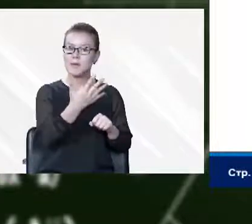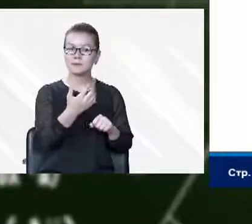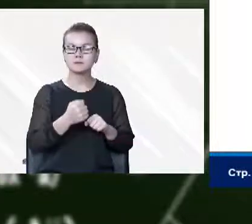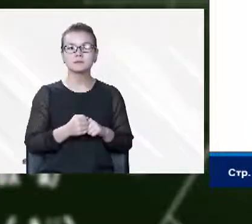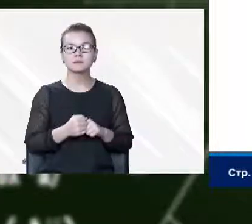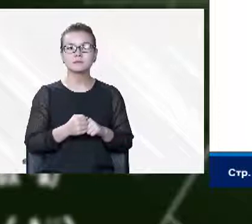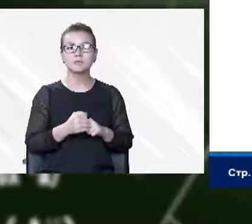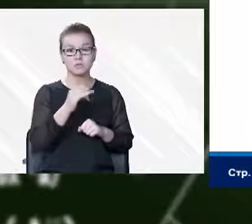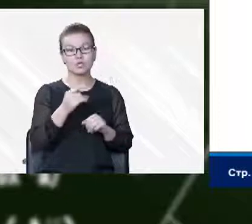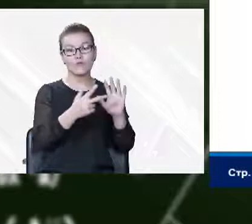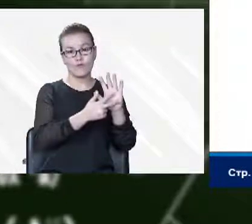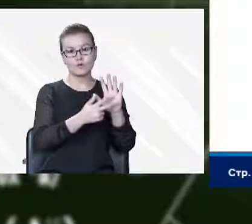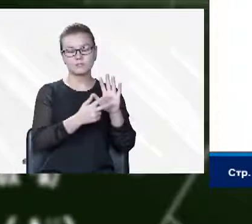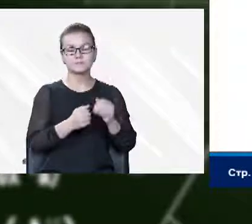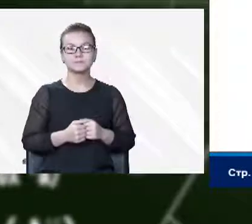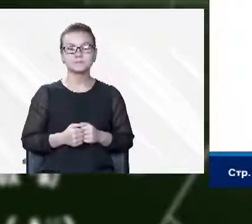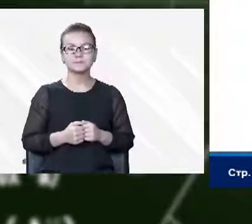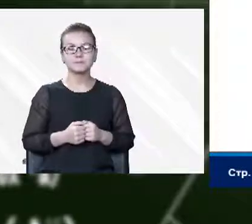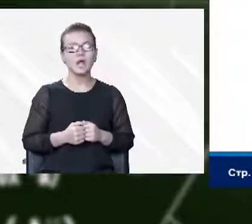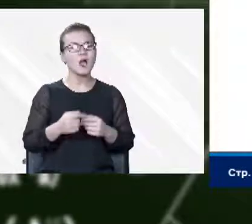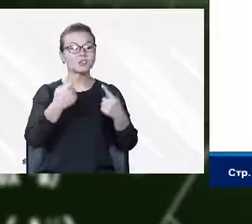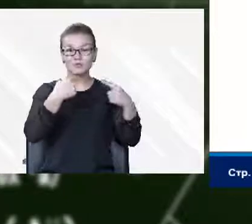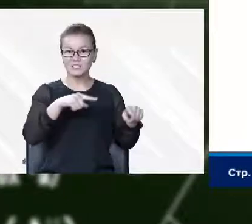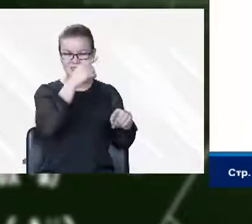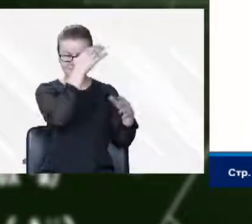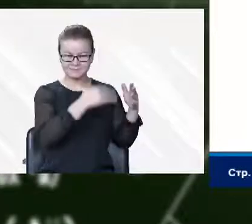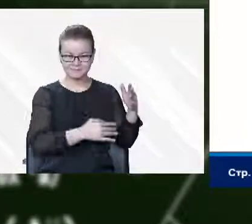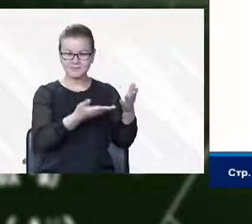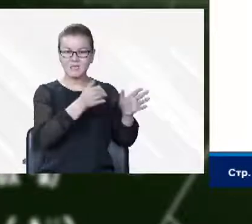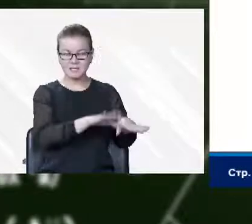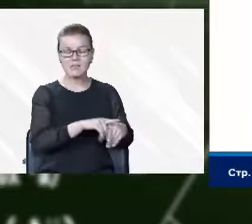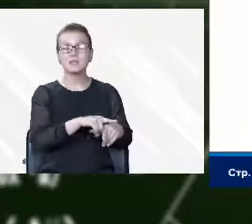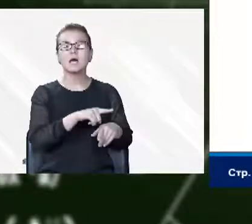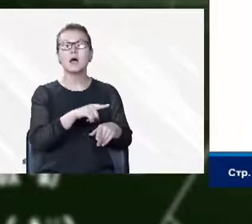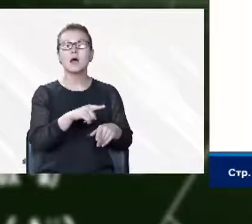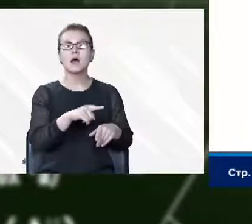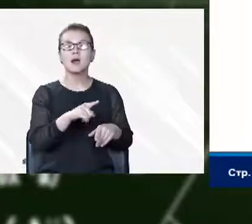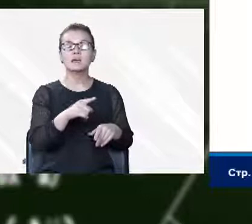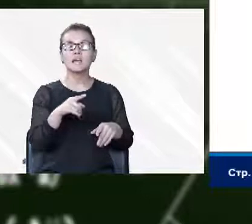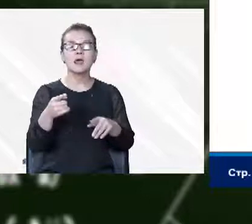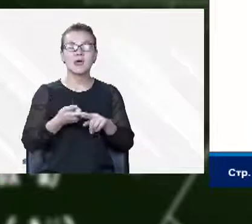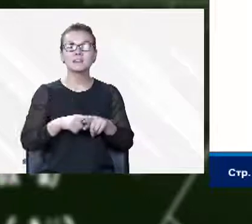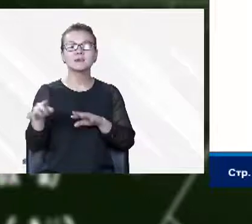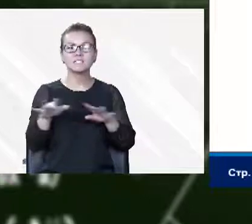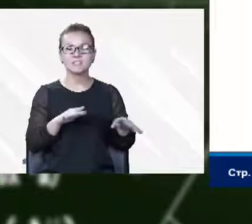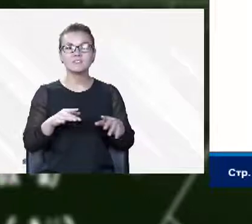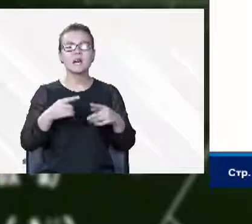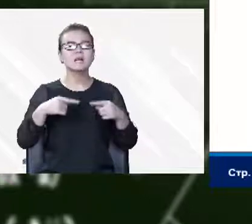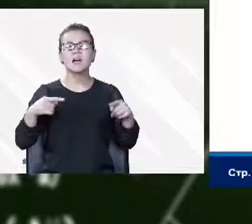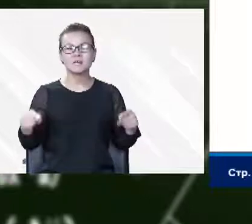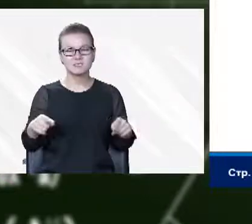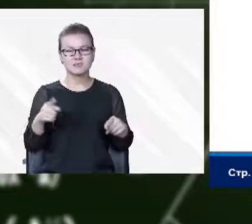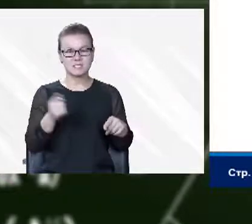5, и 8. Остальные примеры представляют собой действия с